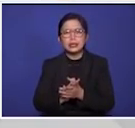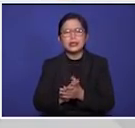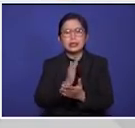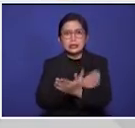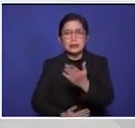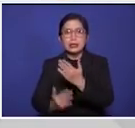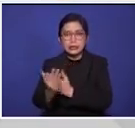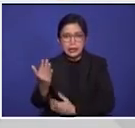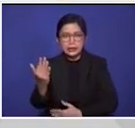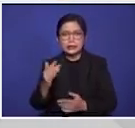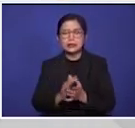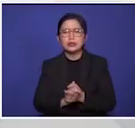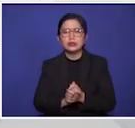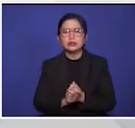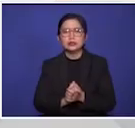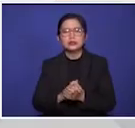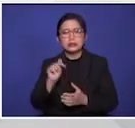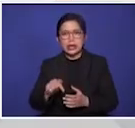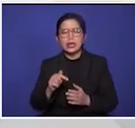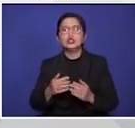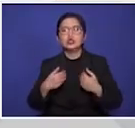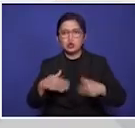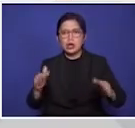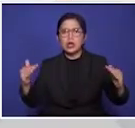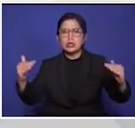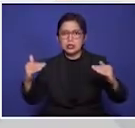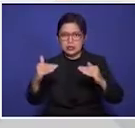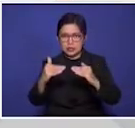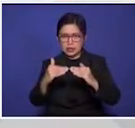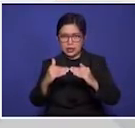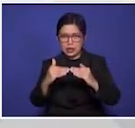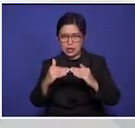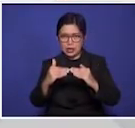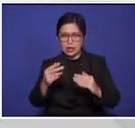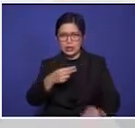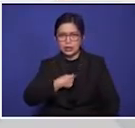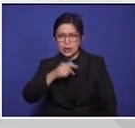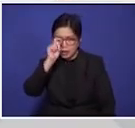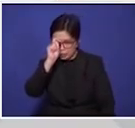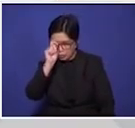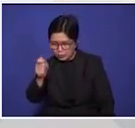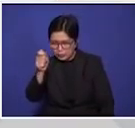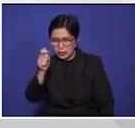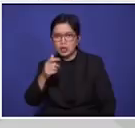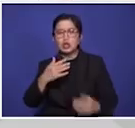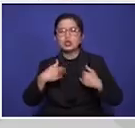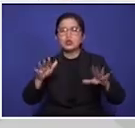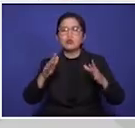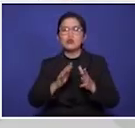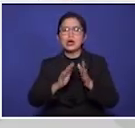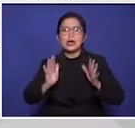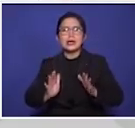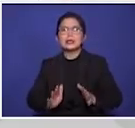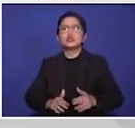betul-betul sekarang ini sudah setara Artinya kita sangat menghargai semua prestasi